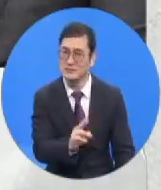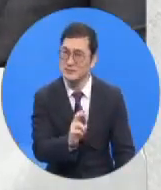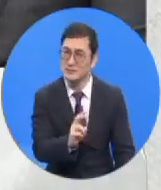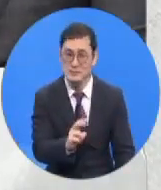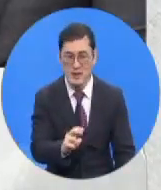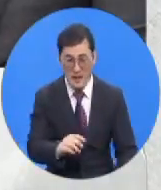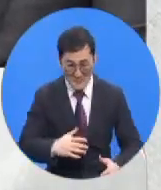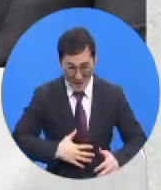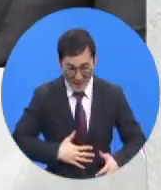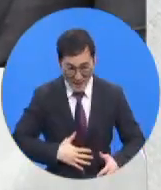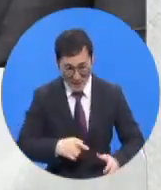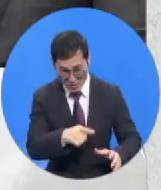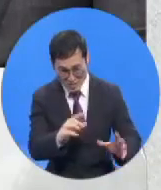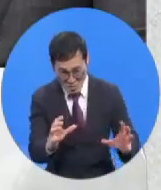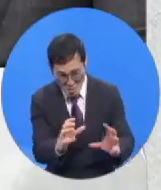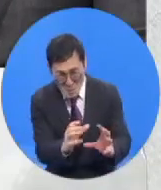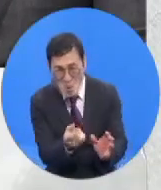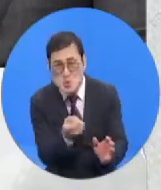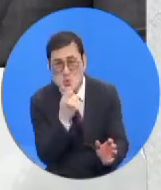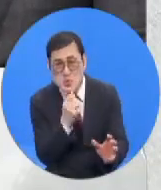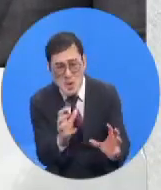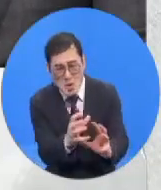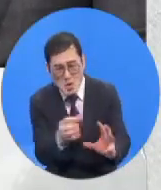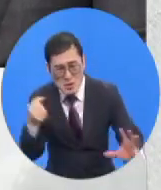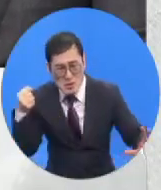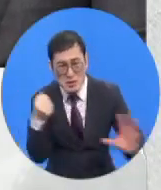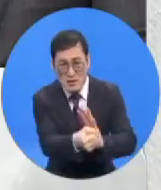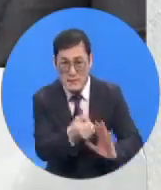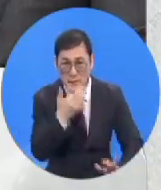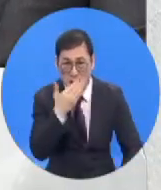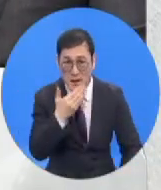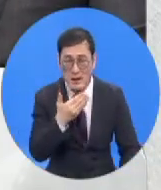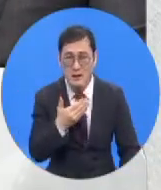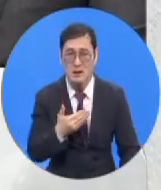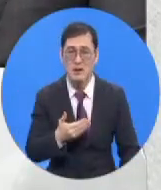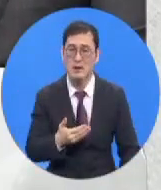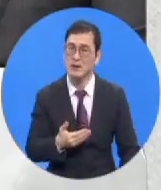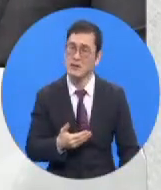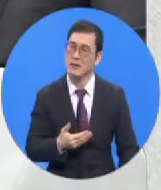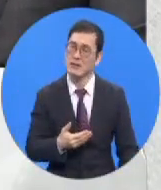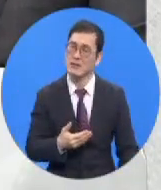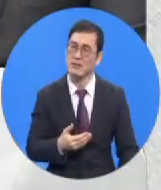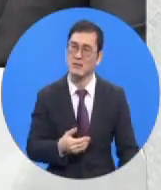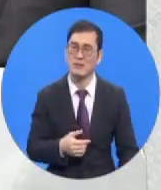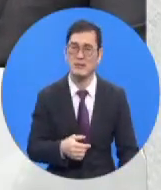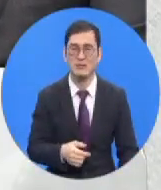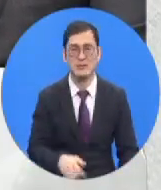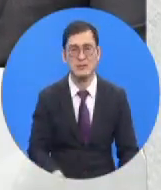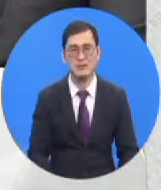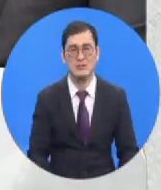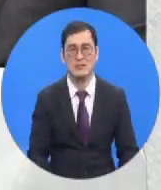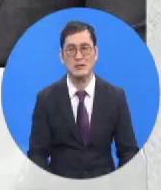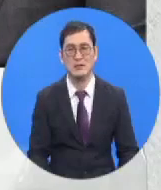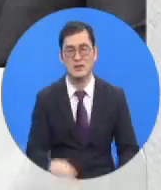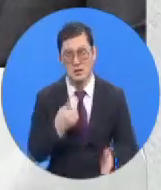공분이 이게 저 사람에 대한 엄벌도 중요한데 그다음 제도적 변화